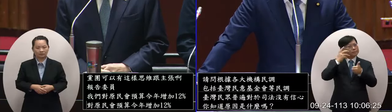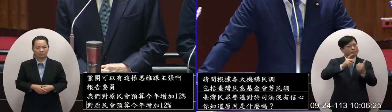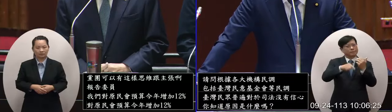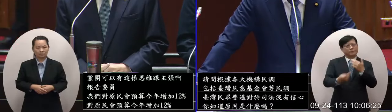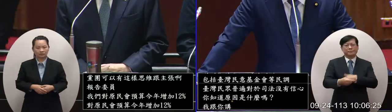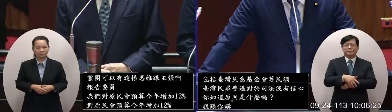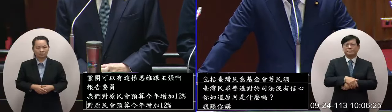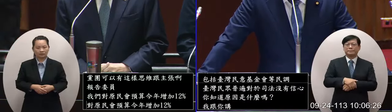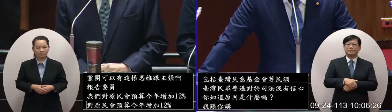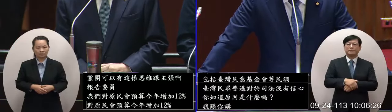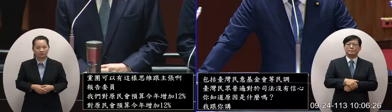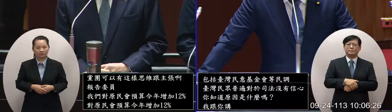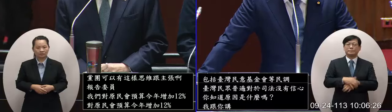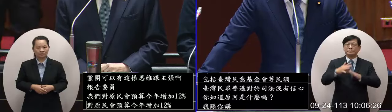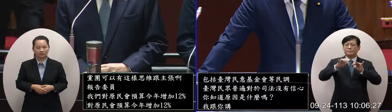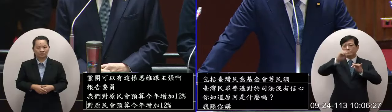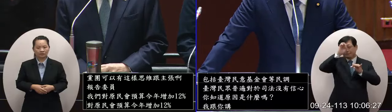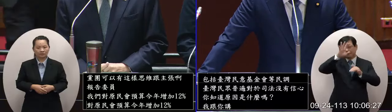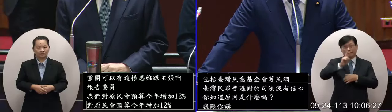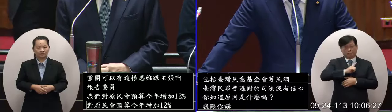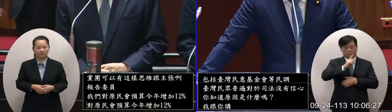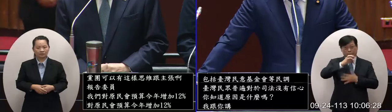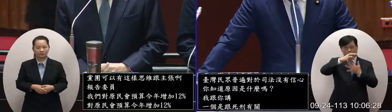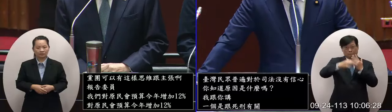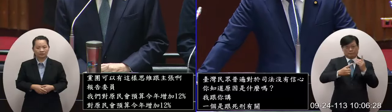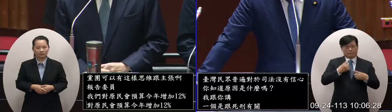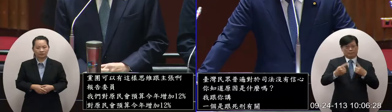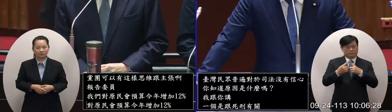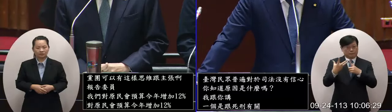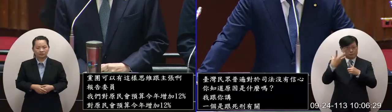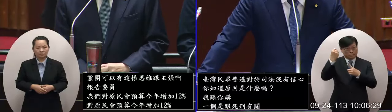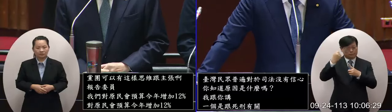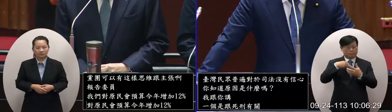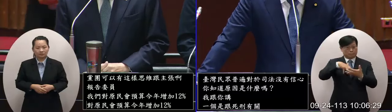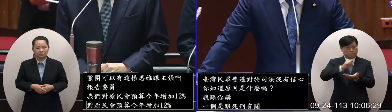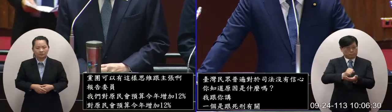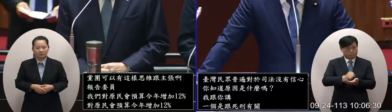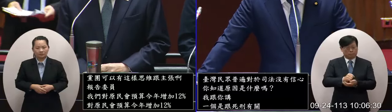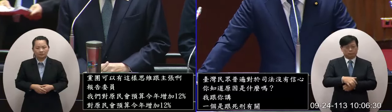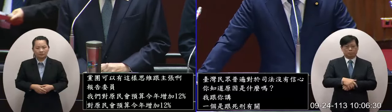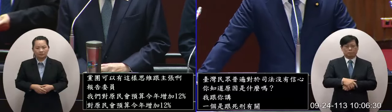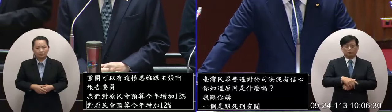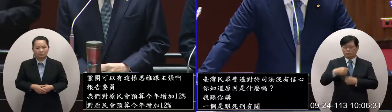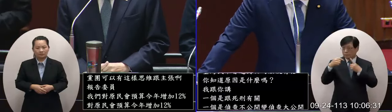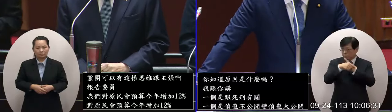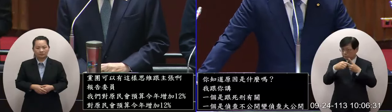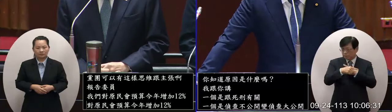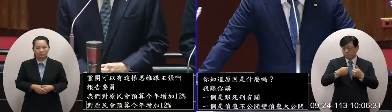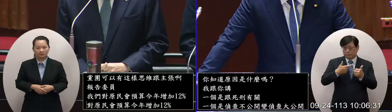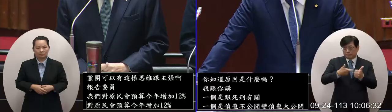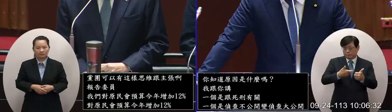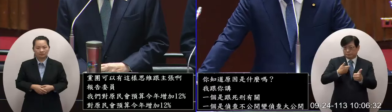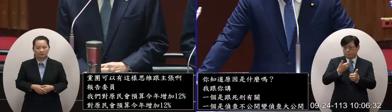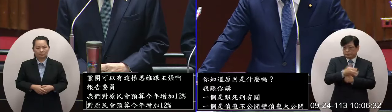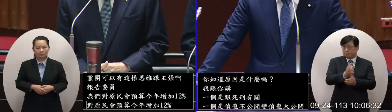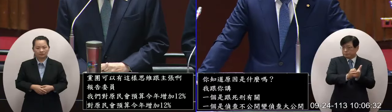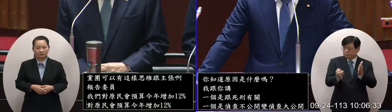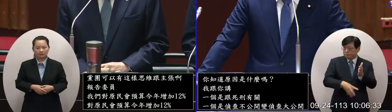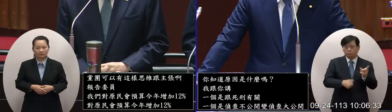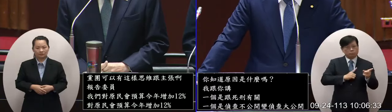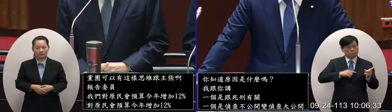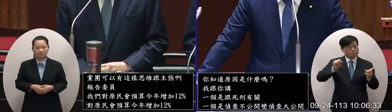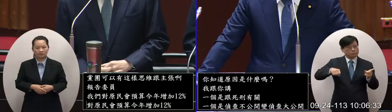哈。民进党在党纲的自由人权章里面直接写严议废止死刑的可行性，院长，你赞成